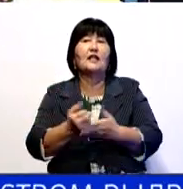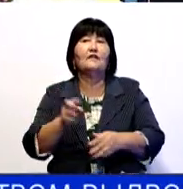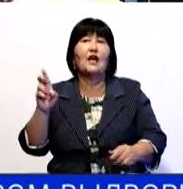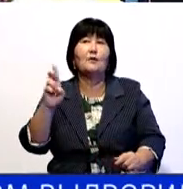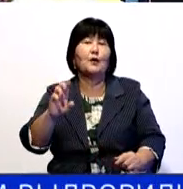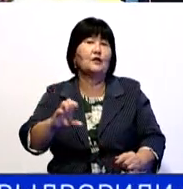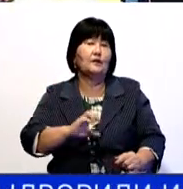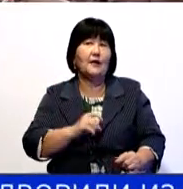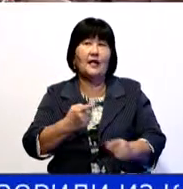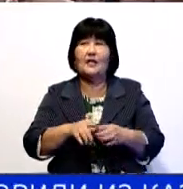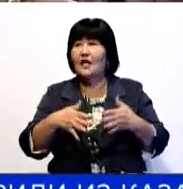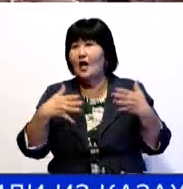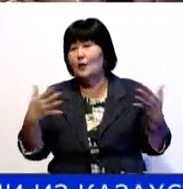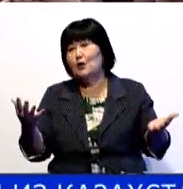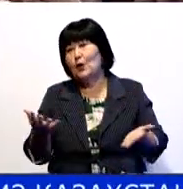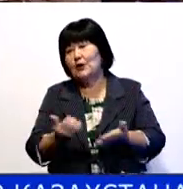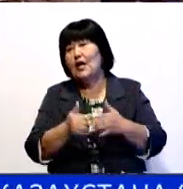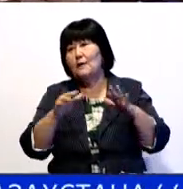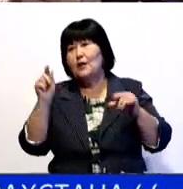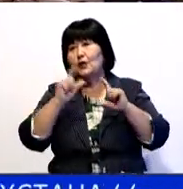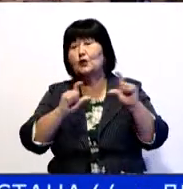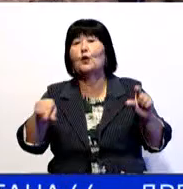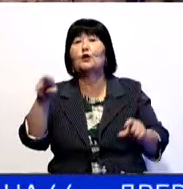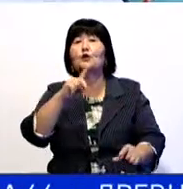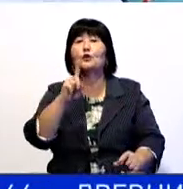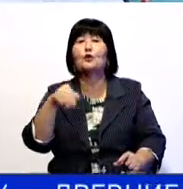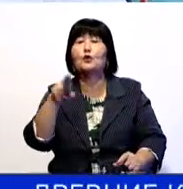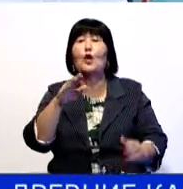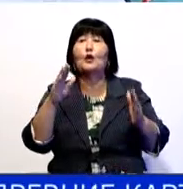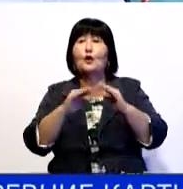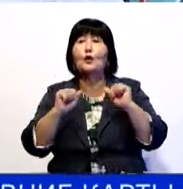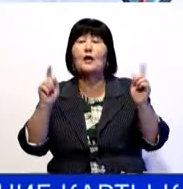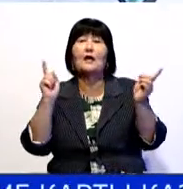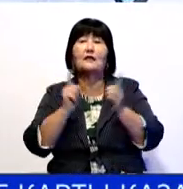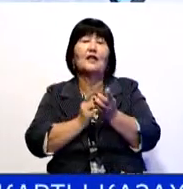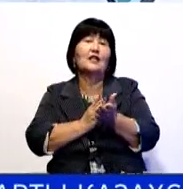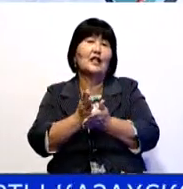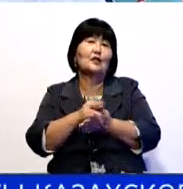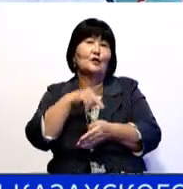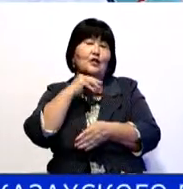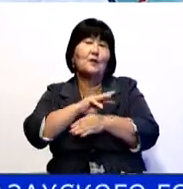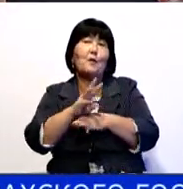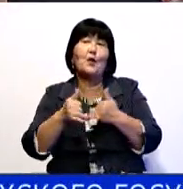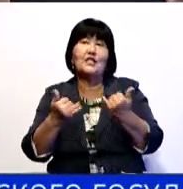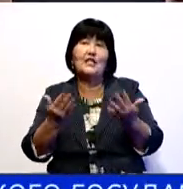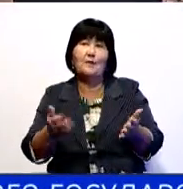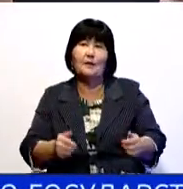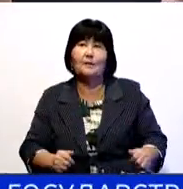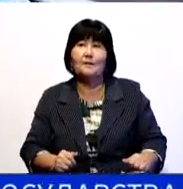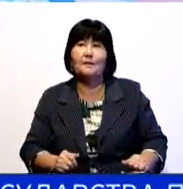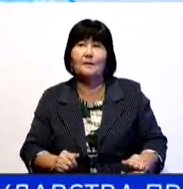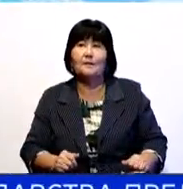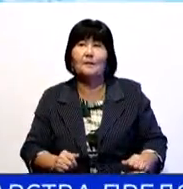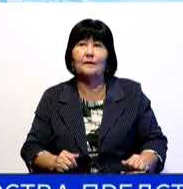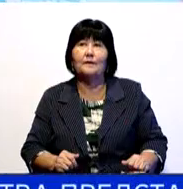бронзовые медали. Это большое достижение местной школы дзюдо. Дома спортсменов встретили заслуженными почестями.